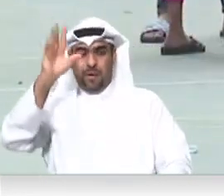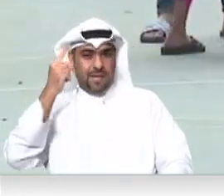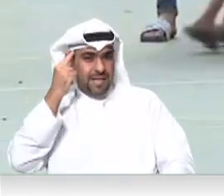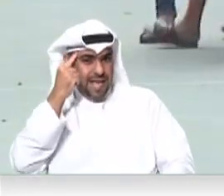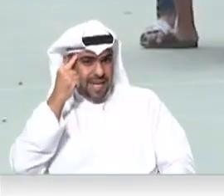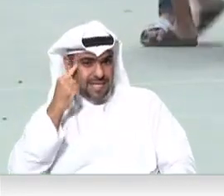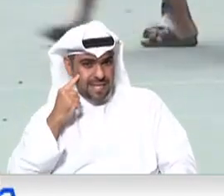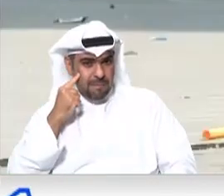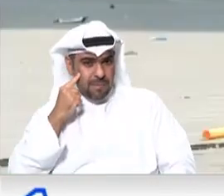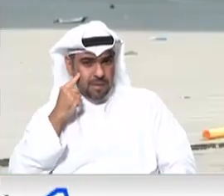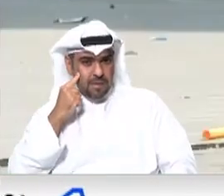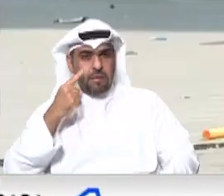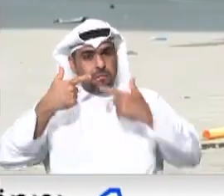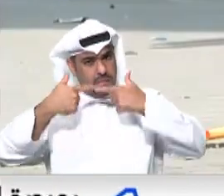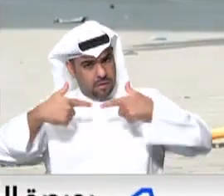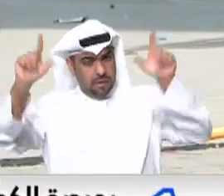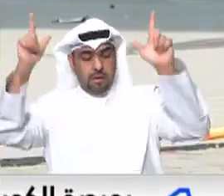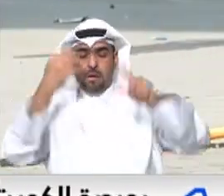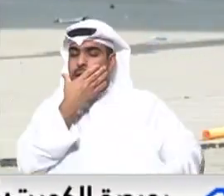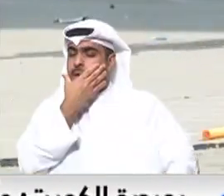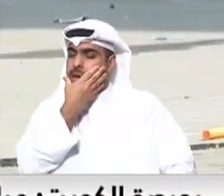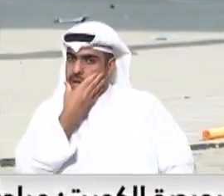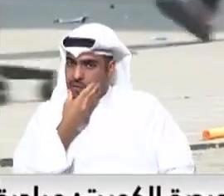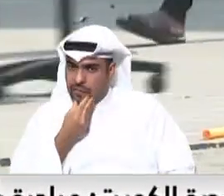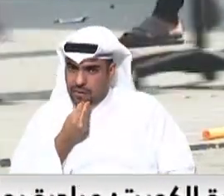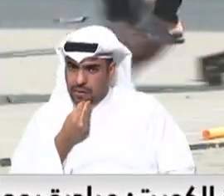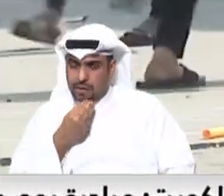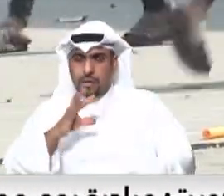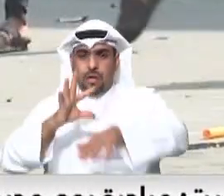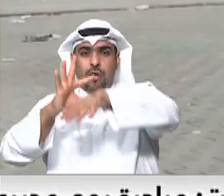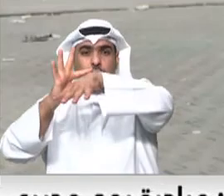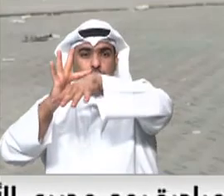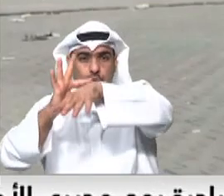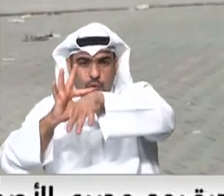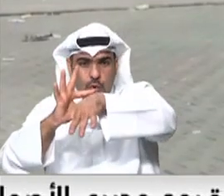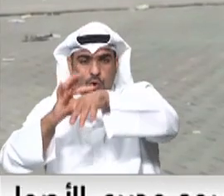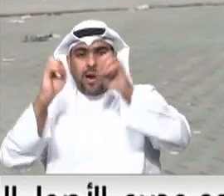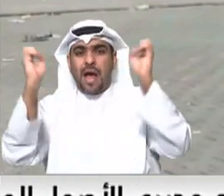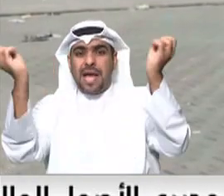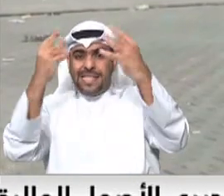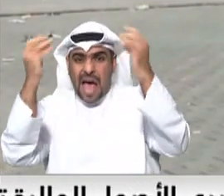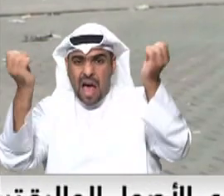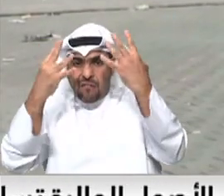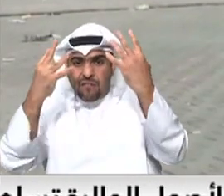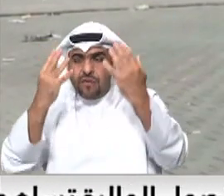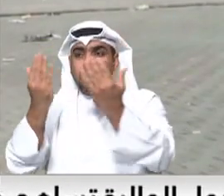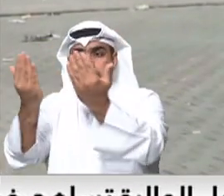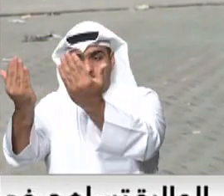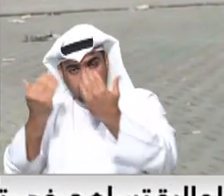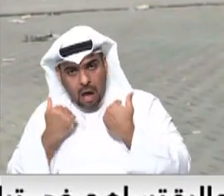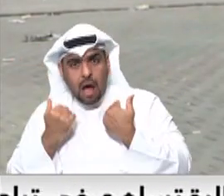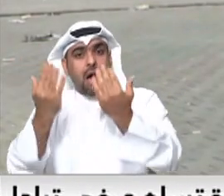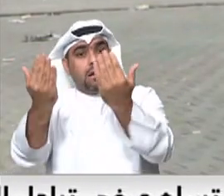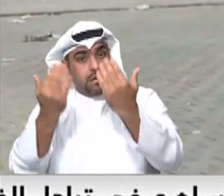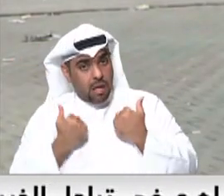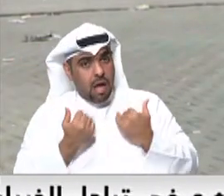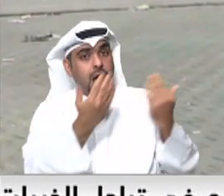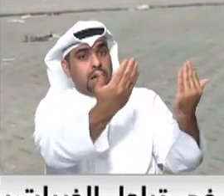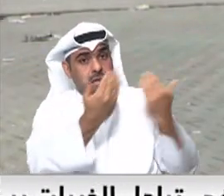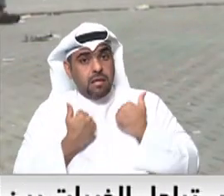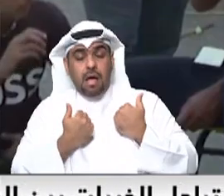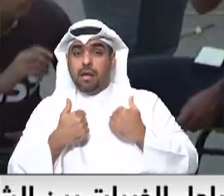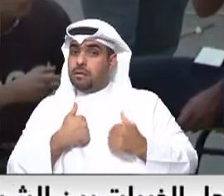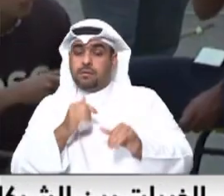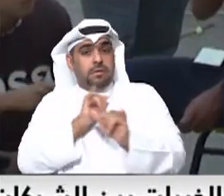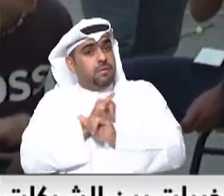تلتحق بها، وذلك بسبب الأعداد الكبيرة، كما تنادي بكل حب الدواء وتنادي بكل سيارة